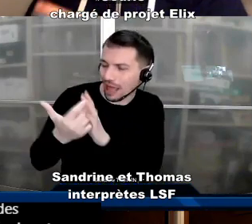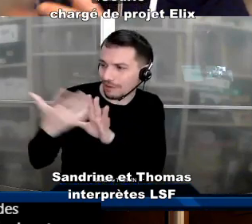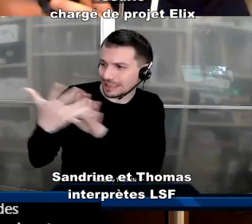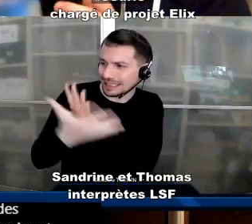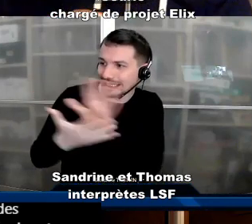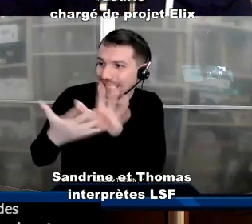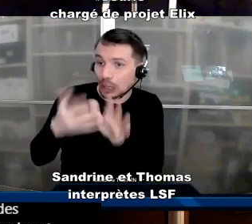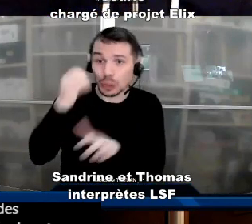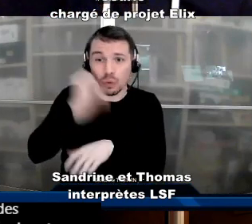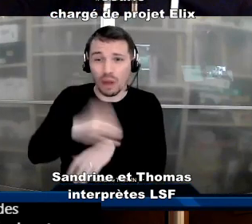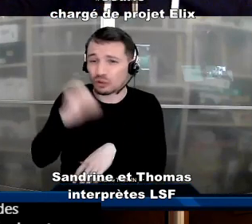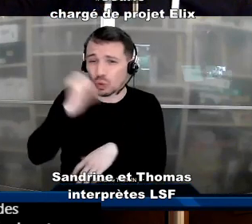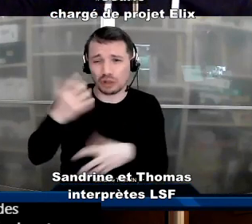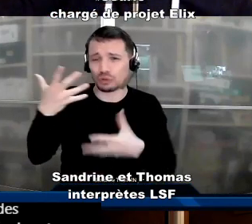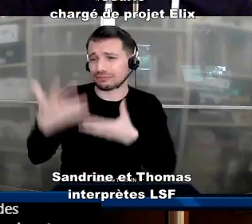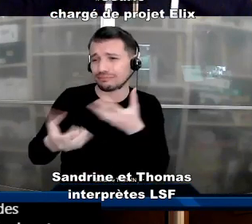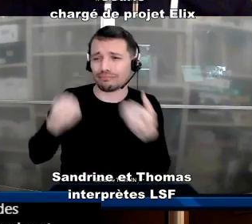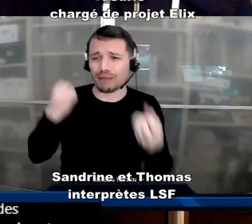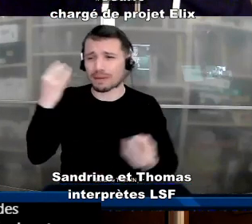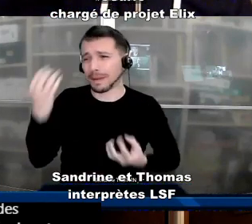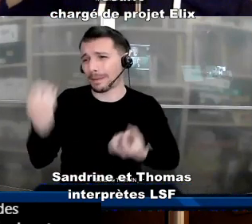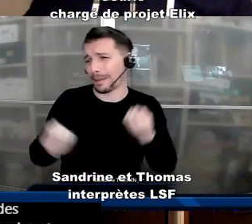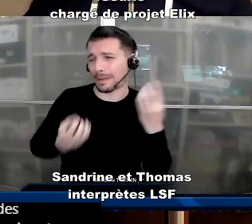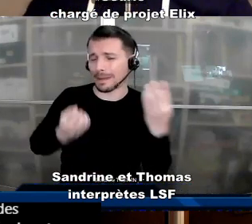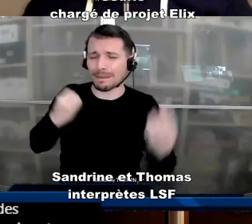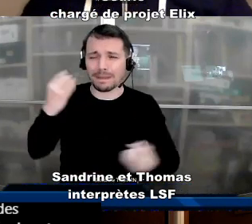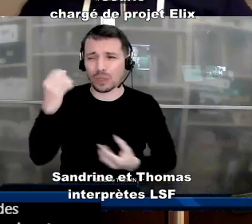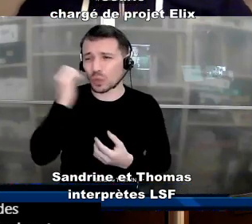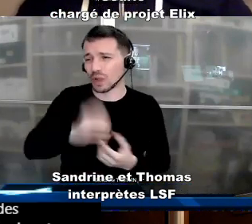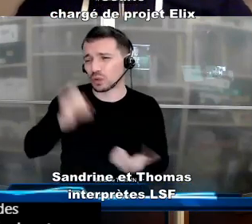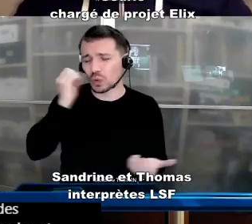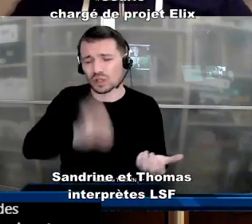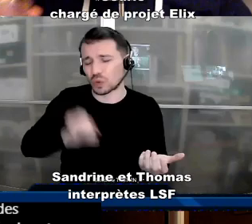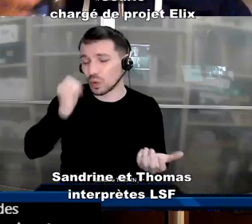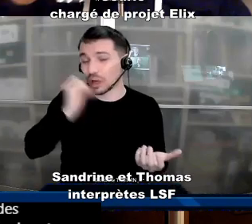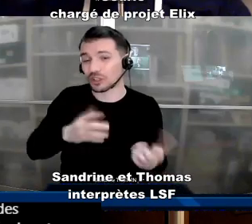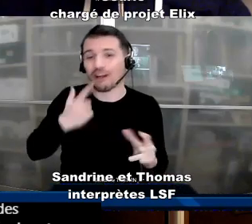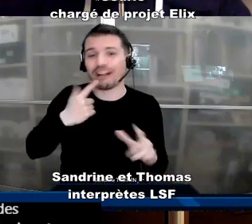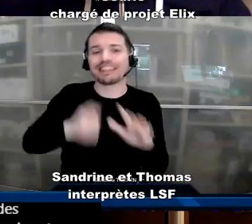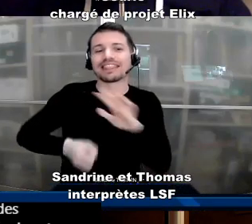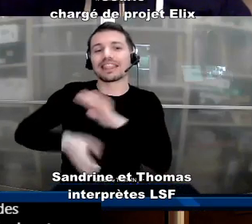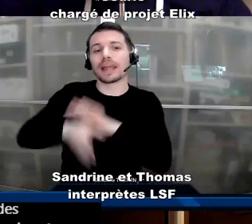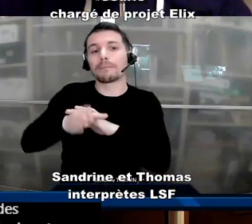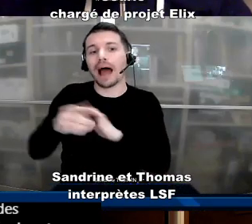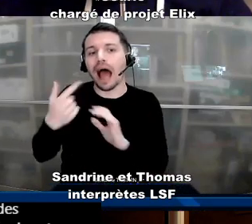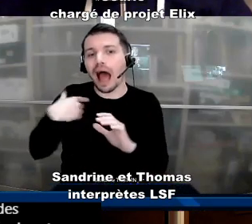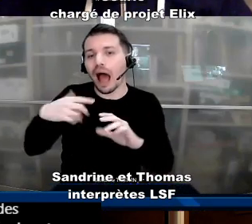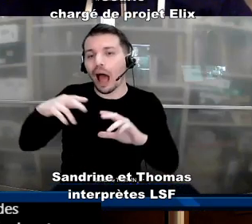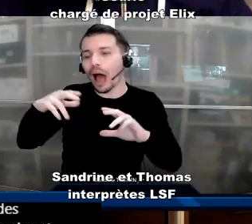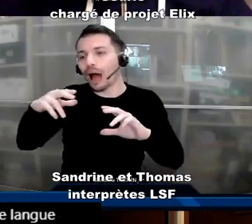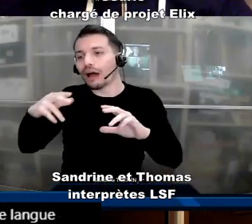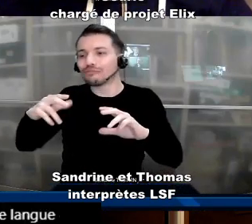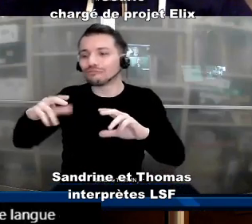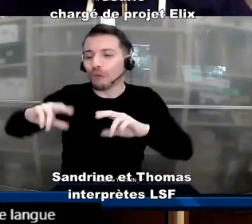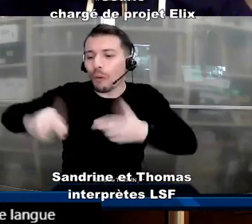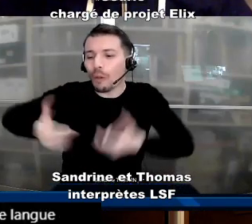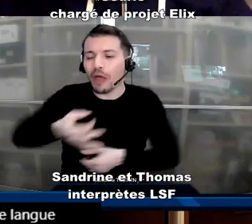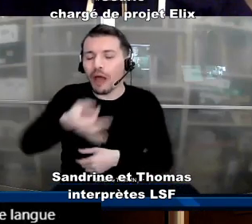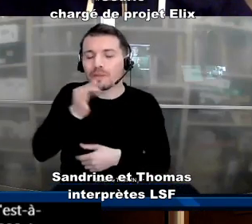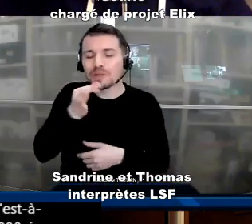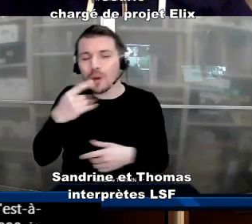tous les jours, quoi. Voilà, donc au début, je suis arrivée juste pour un petit contrat pour faire des animations dans les écoles. Et